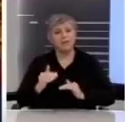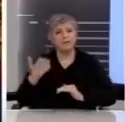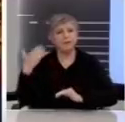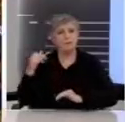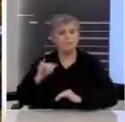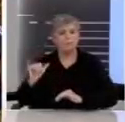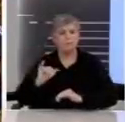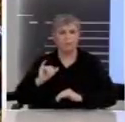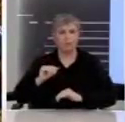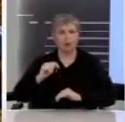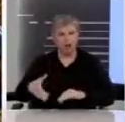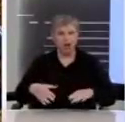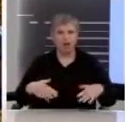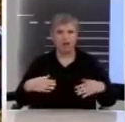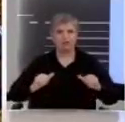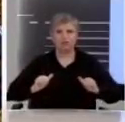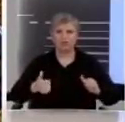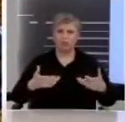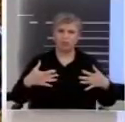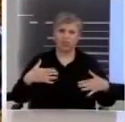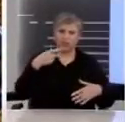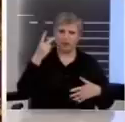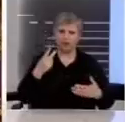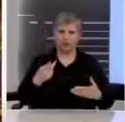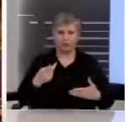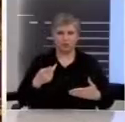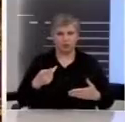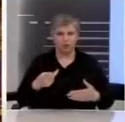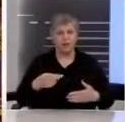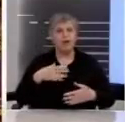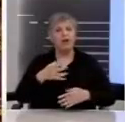Μητσοτάκη. Επειδή όμως, κύριε Μητσοτάκη,